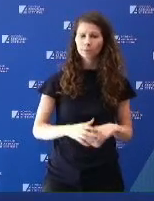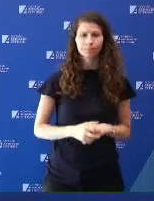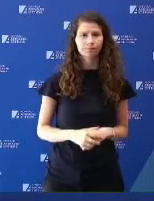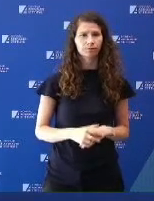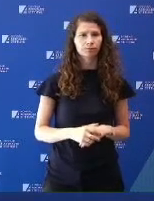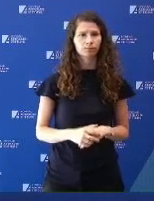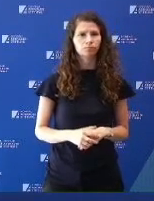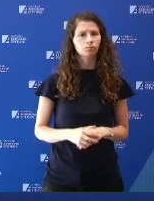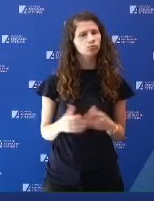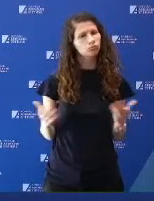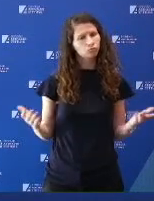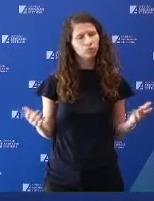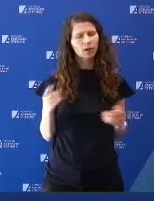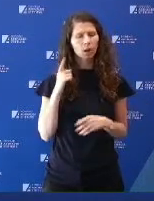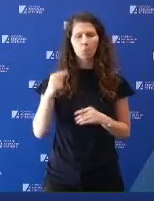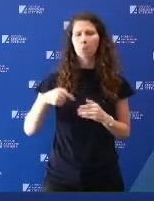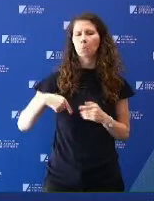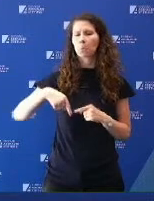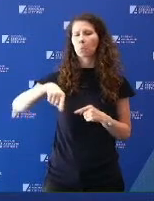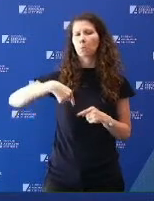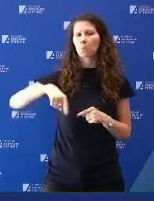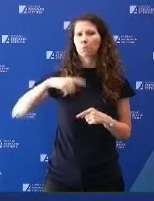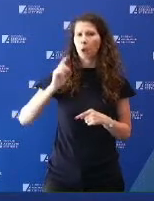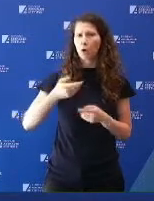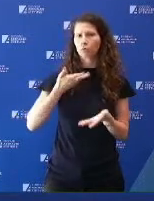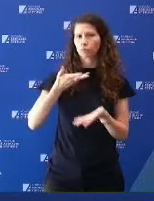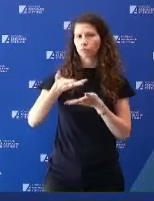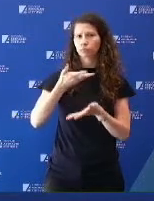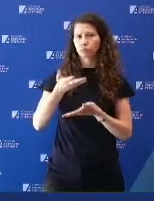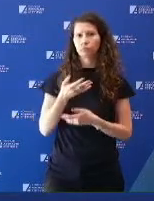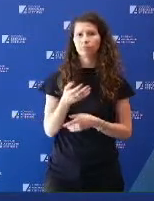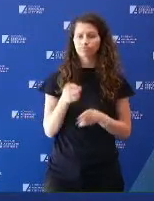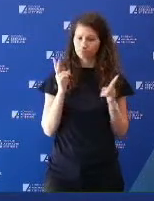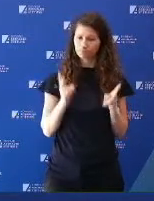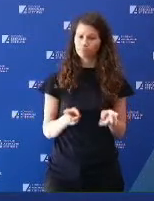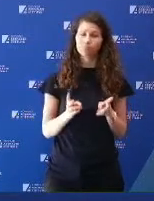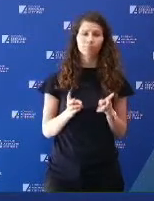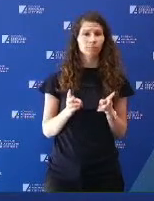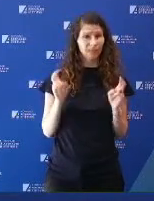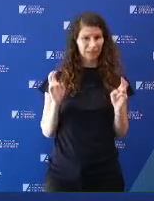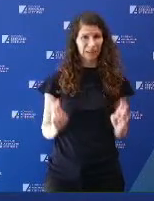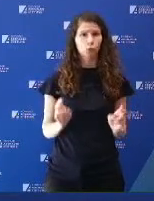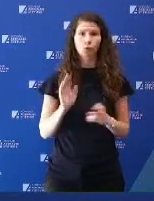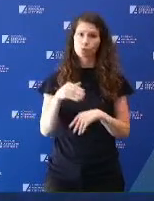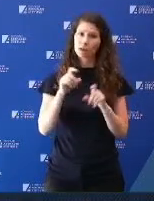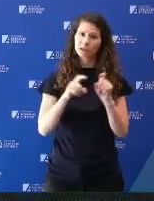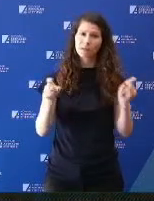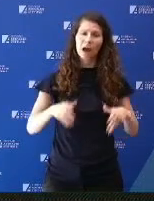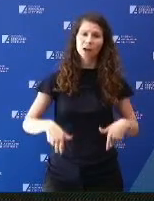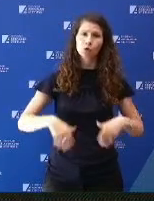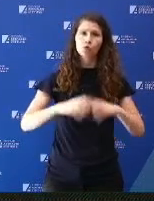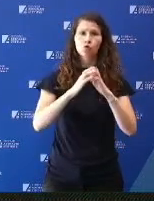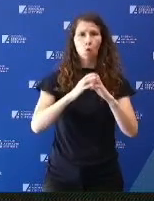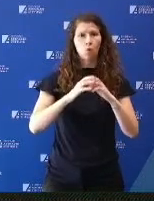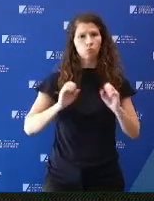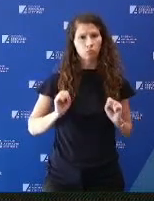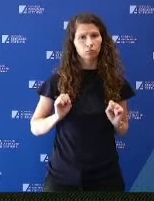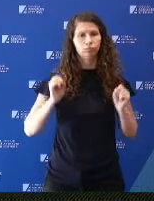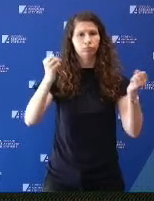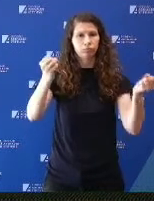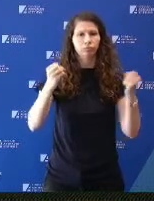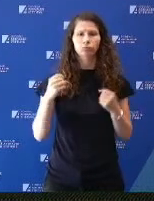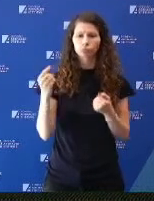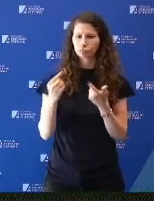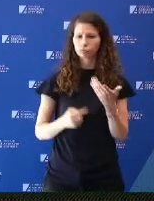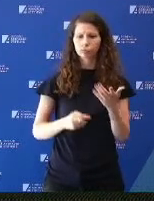da sprechen wir, glaube ich, gleich noch drüber, aber da haben wir eine ganze Sitzung zu gehabt zum Thema Gründung und haben eine ganze Reihe an Empfehlungen